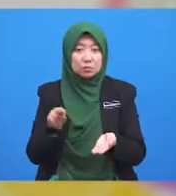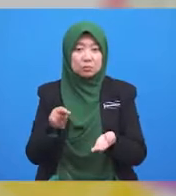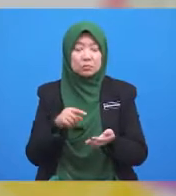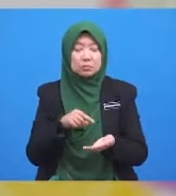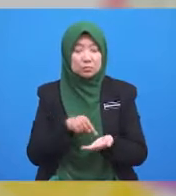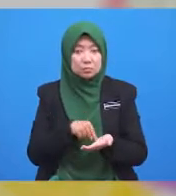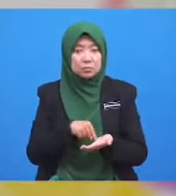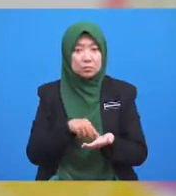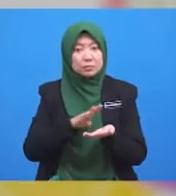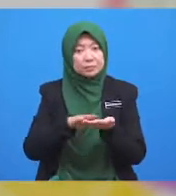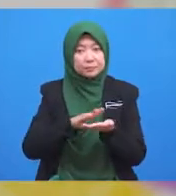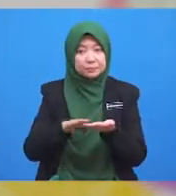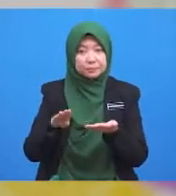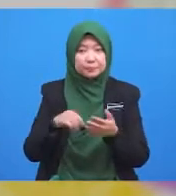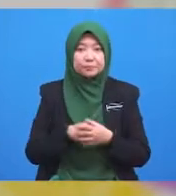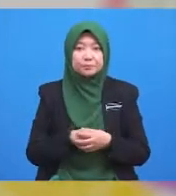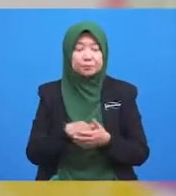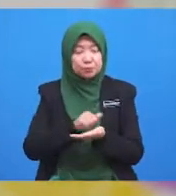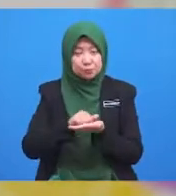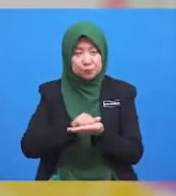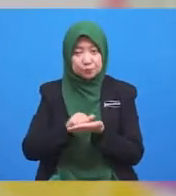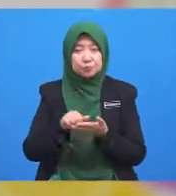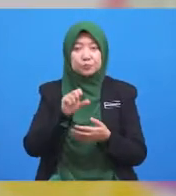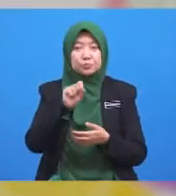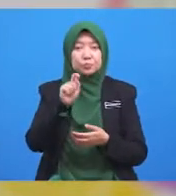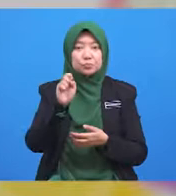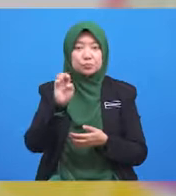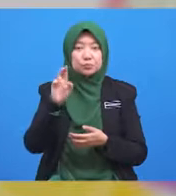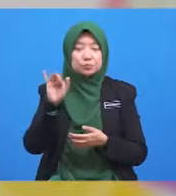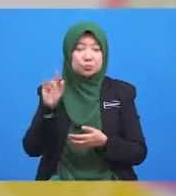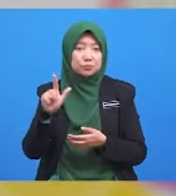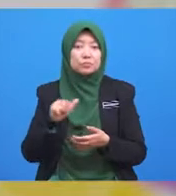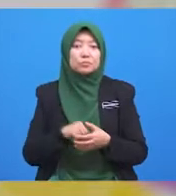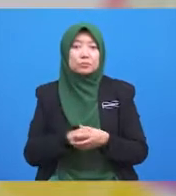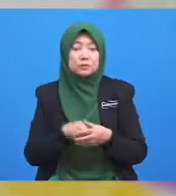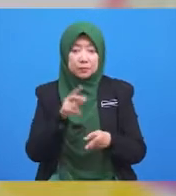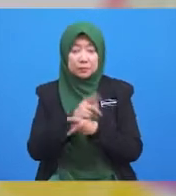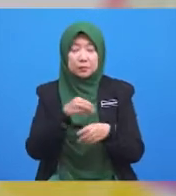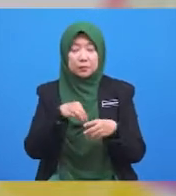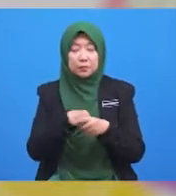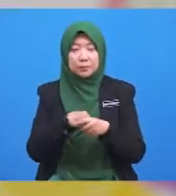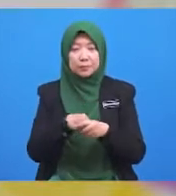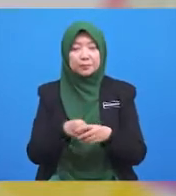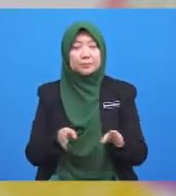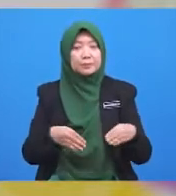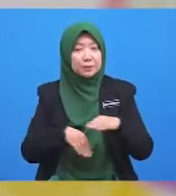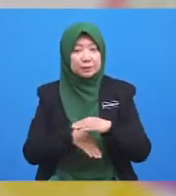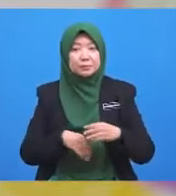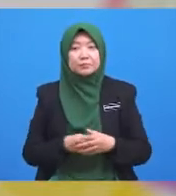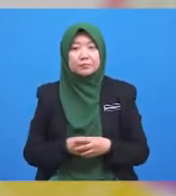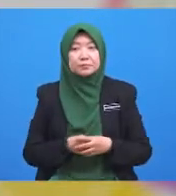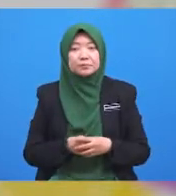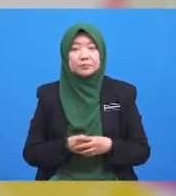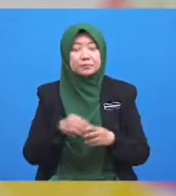dibersihkan atau dicuci atau disteril, kemudian disimpan di dalam bekas kedap udara atau